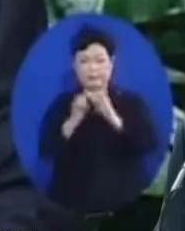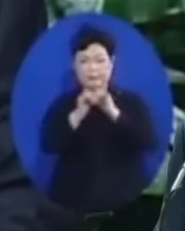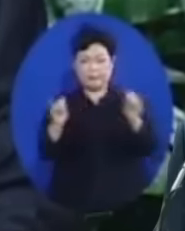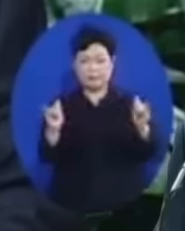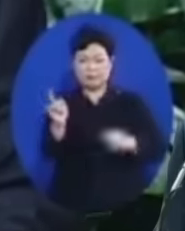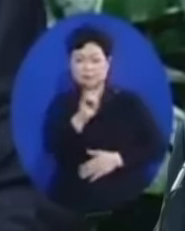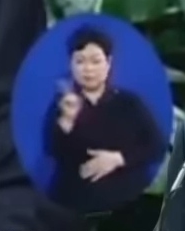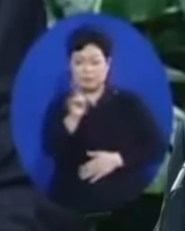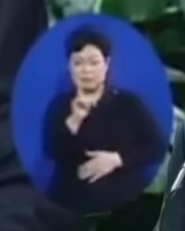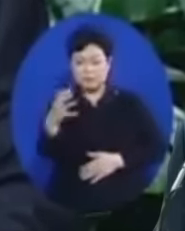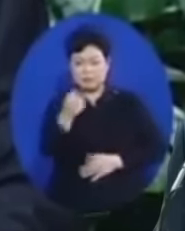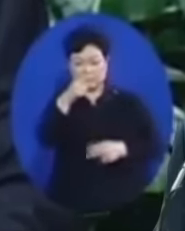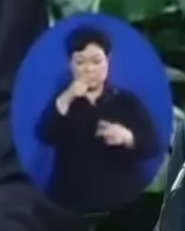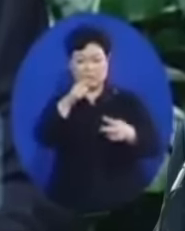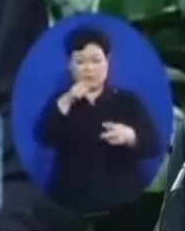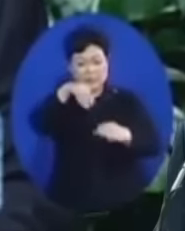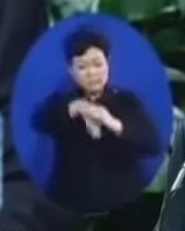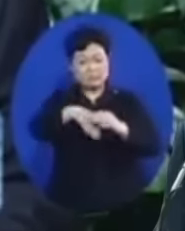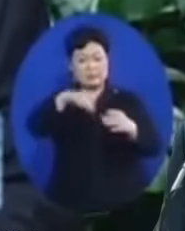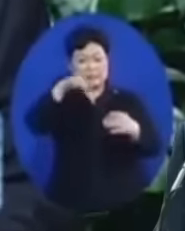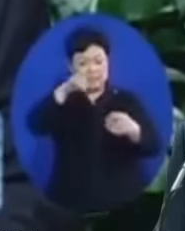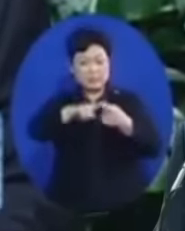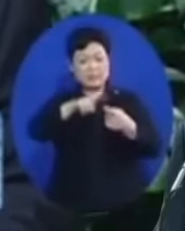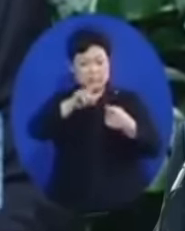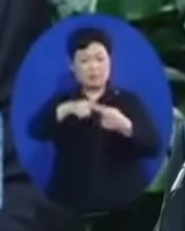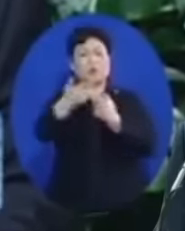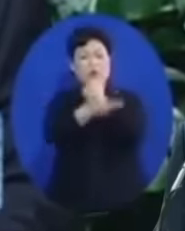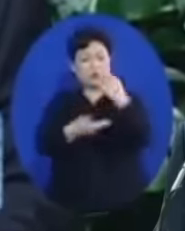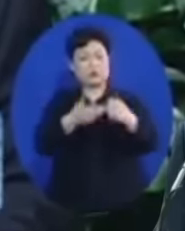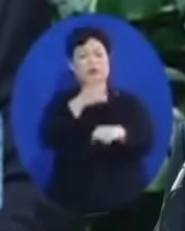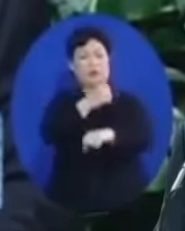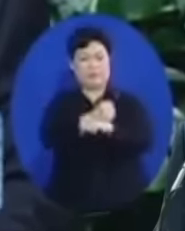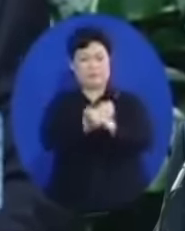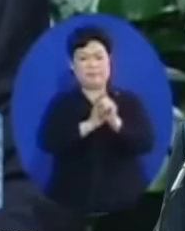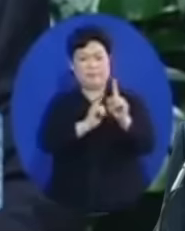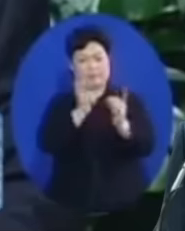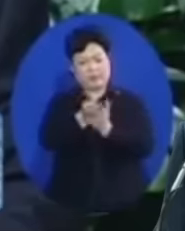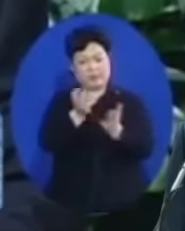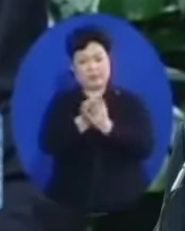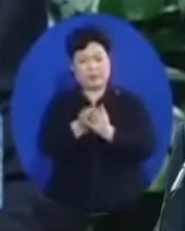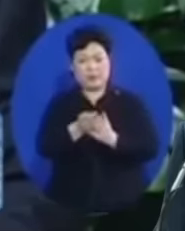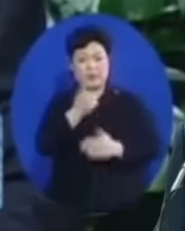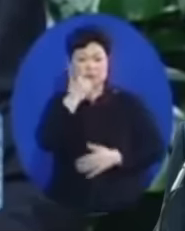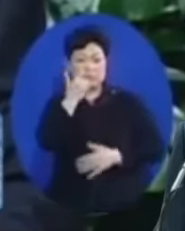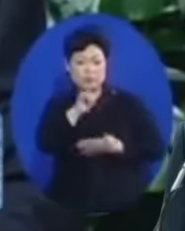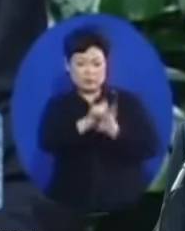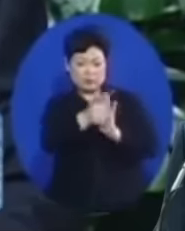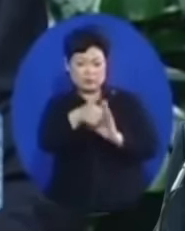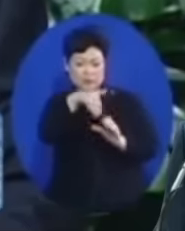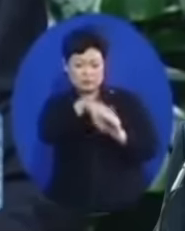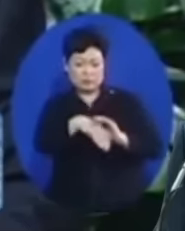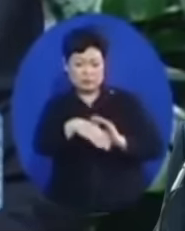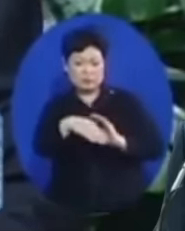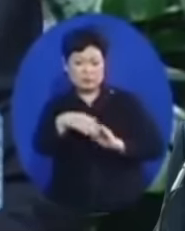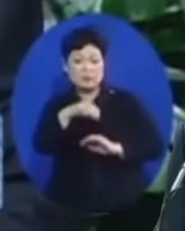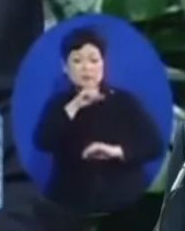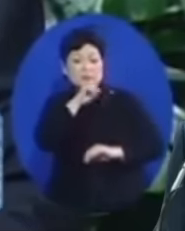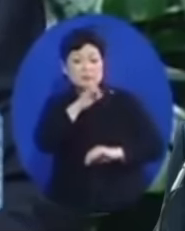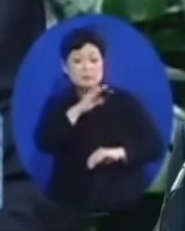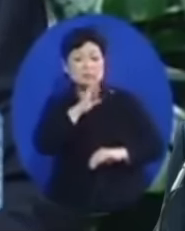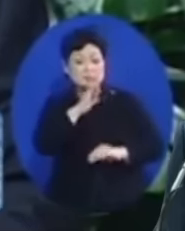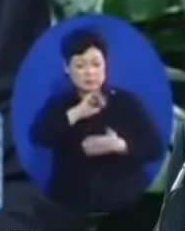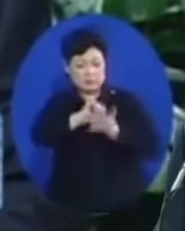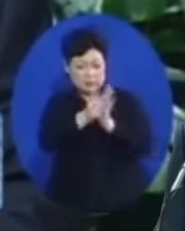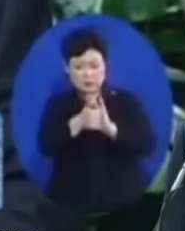사람이 무엇으로 심든지 하나님은 그대로 거두게 한다. 부모가 자식에게 심은 씨앗은 자식 때